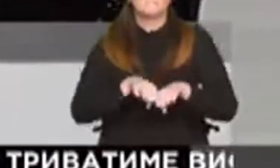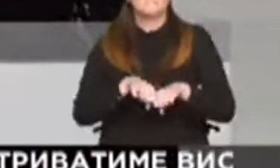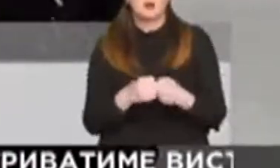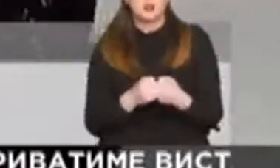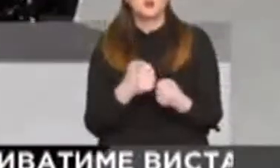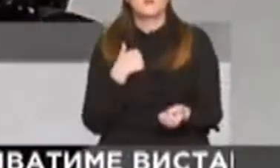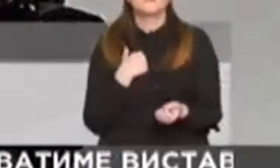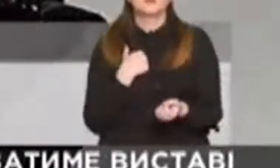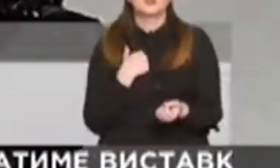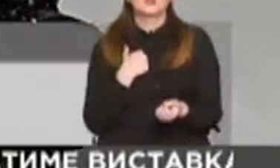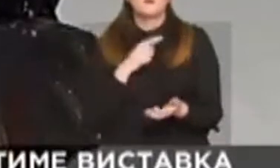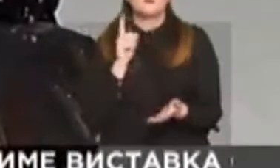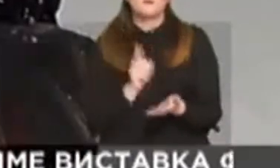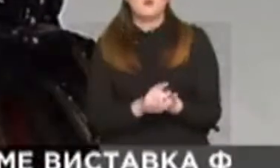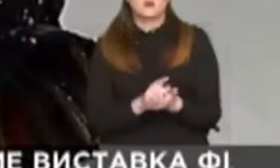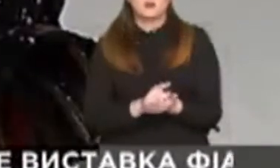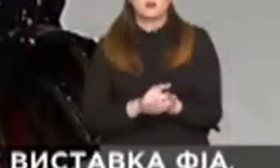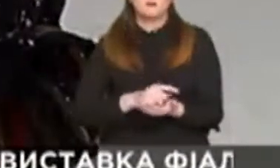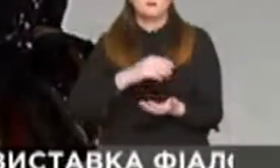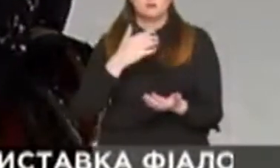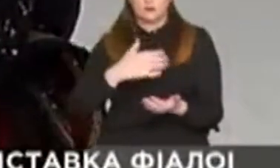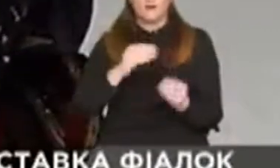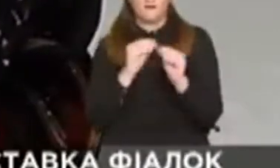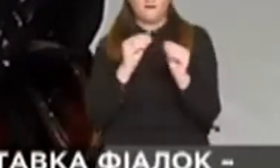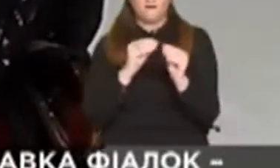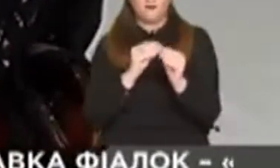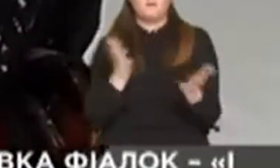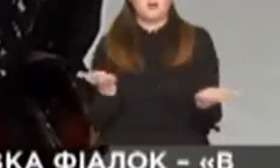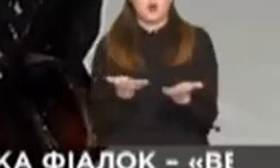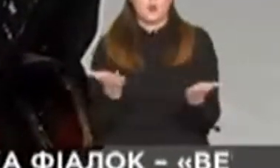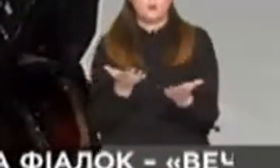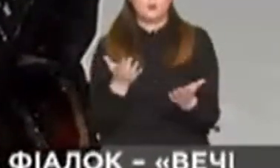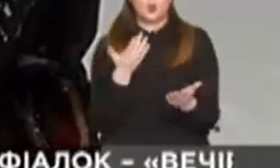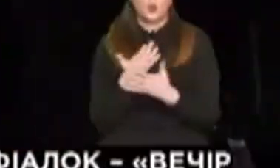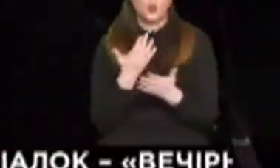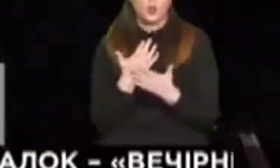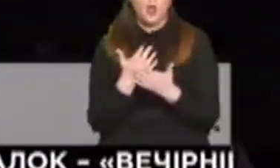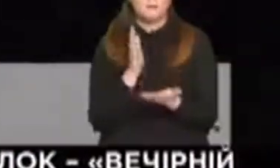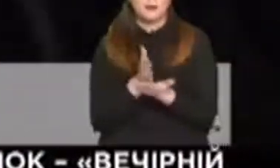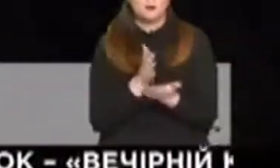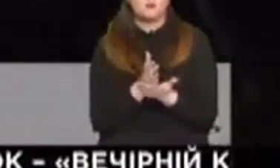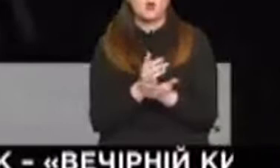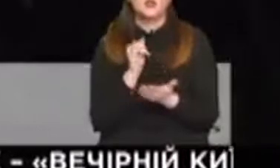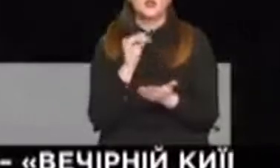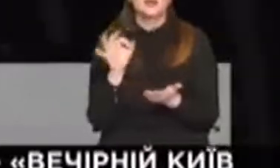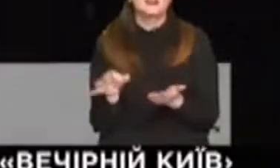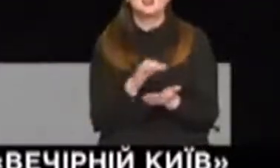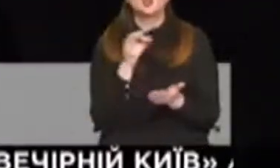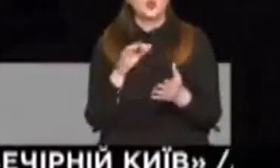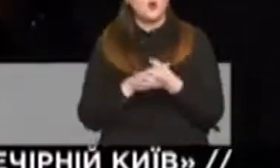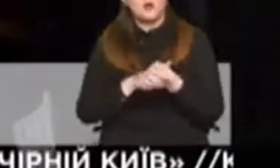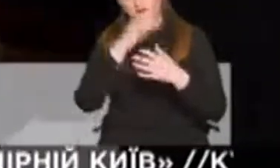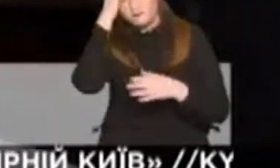Ми повинні зафіксувати руку в тому положенні, в якому рука перебувала. Нічого не